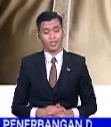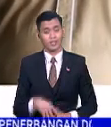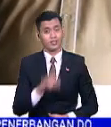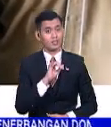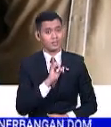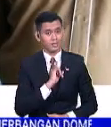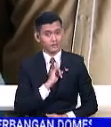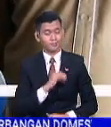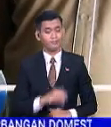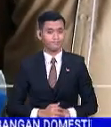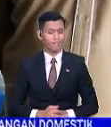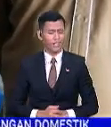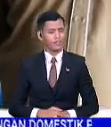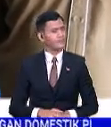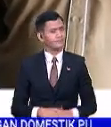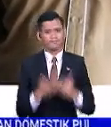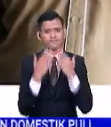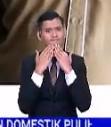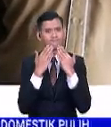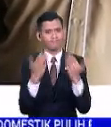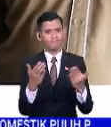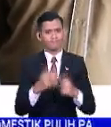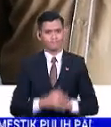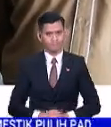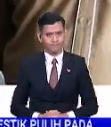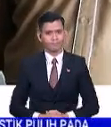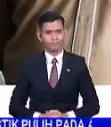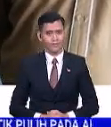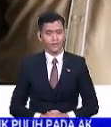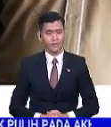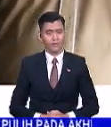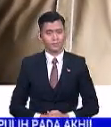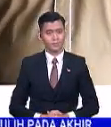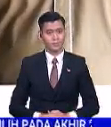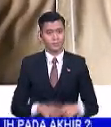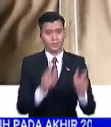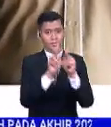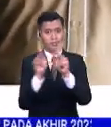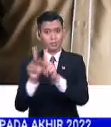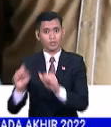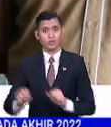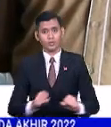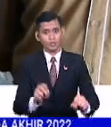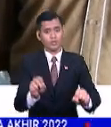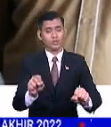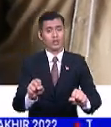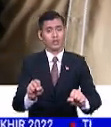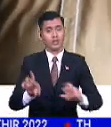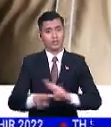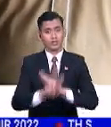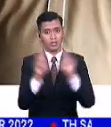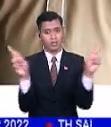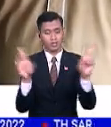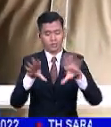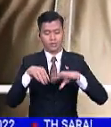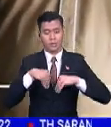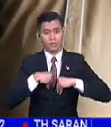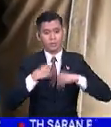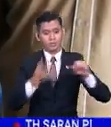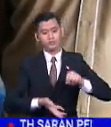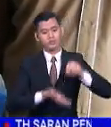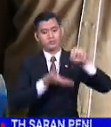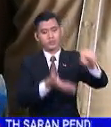Saya amat berbesar hati hari ini Kampung Sungai Raya terpilih menerima food bank daripada